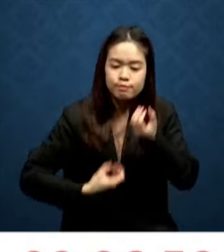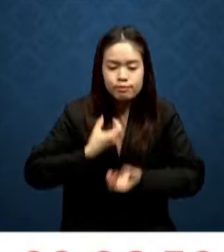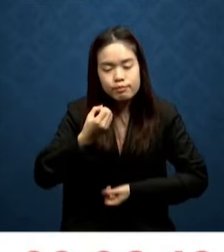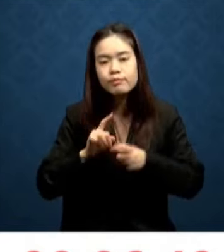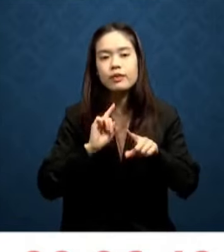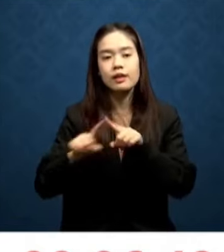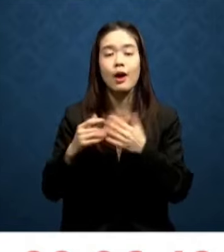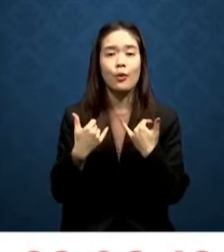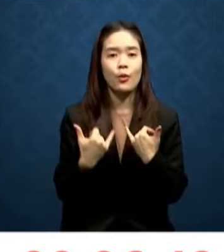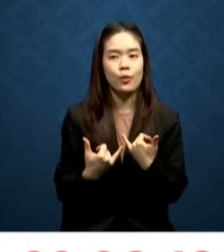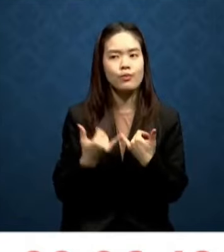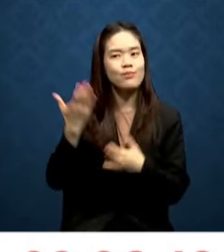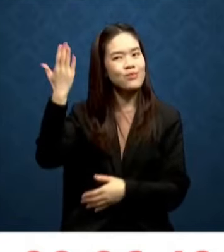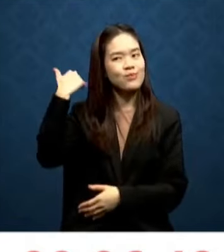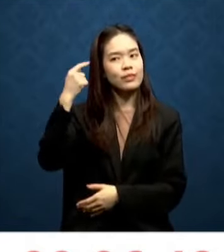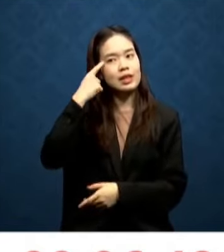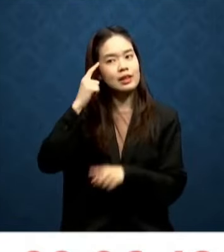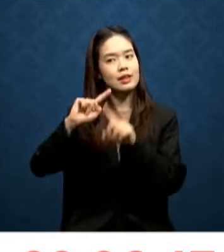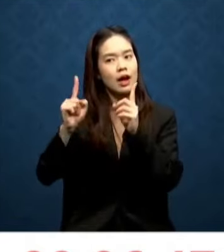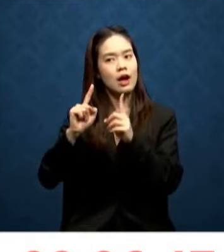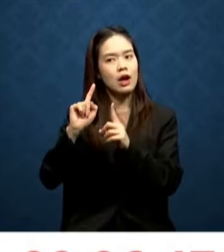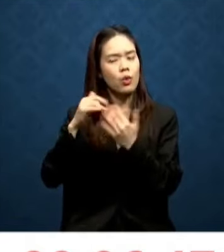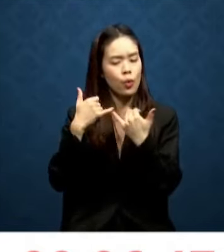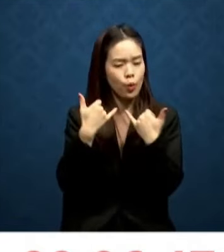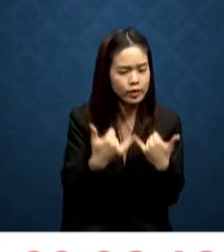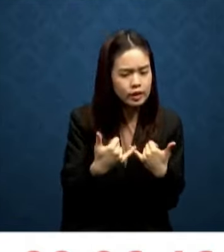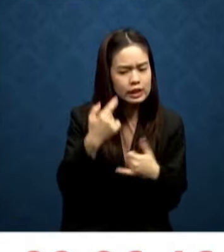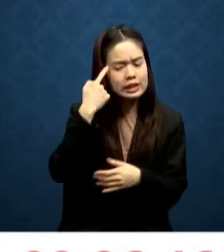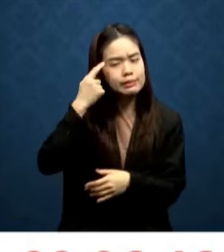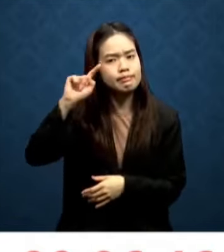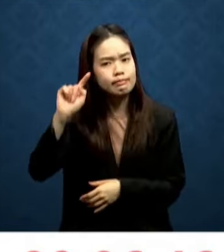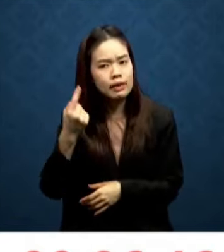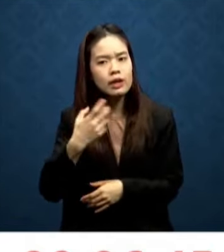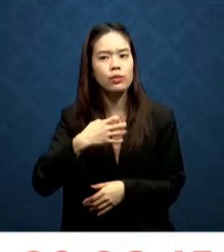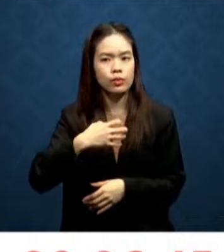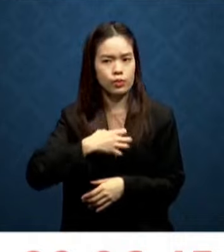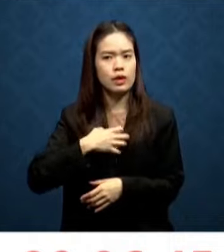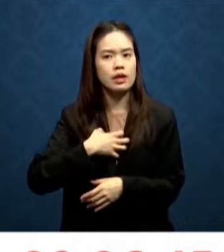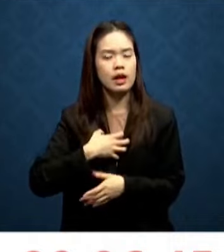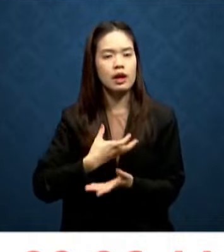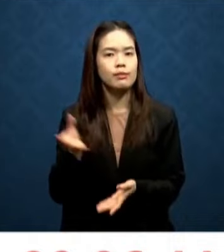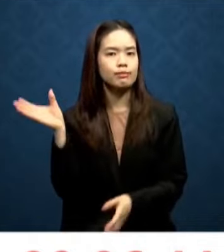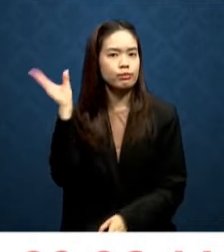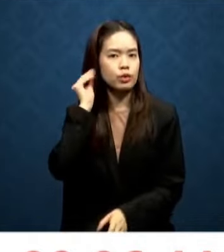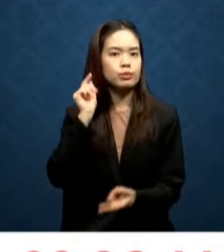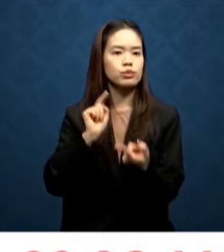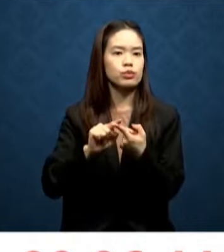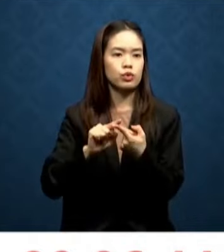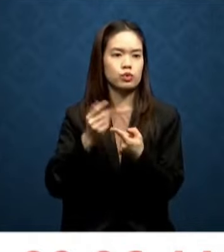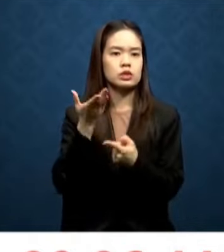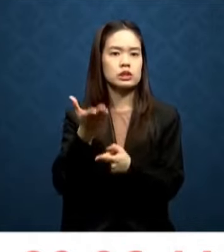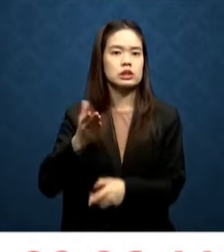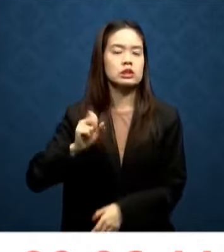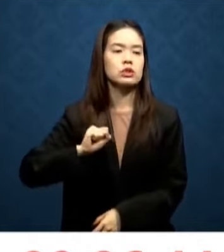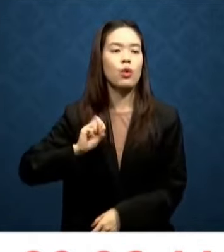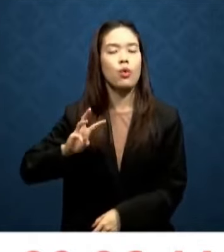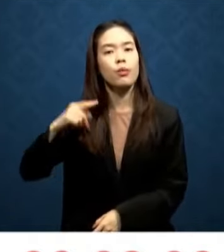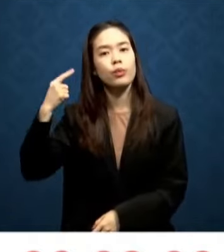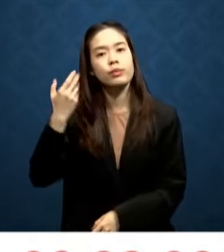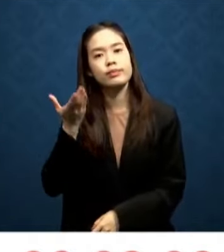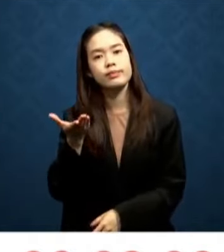อนวันนี้มองเห็นว่าก็น่าจะฟังอาจารย์นันทนานะครับครับ กับเชิญท่านอลงก